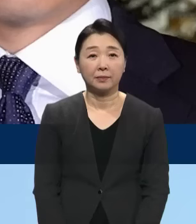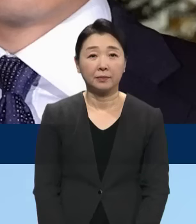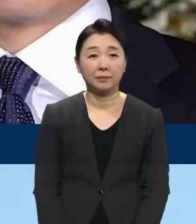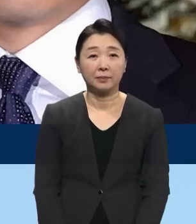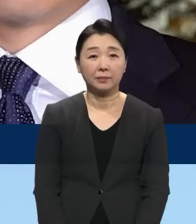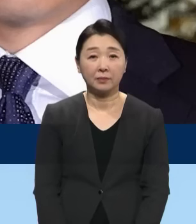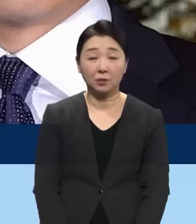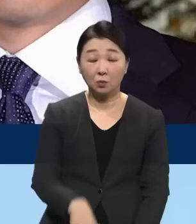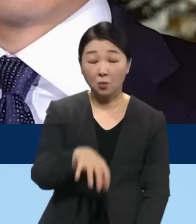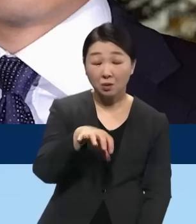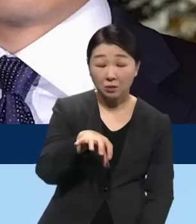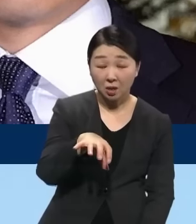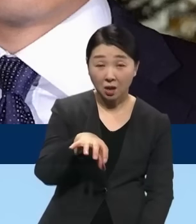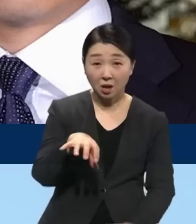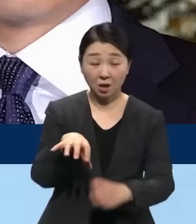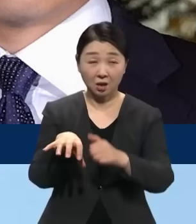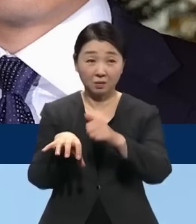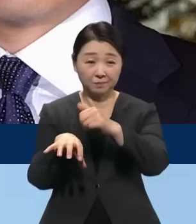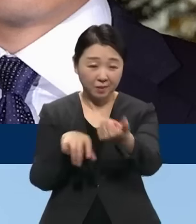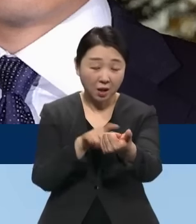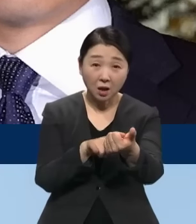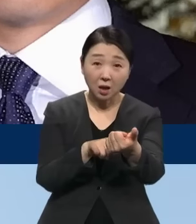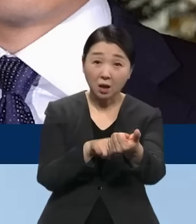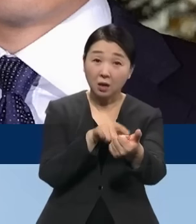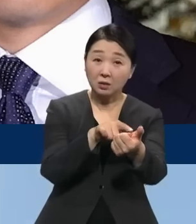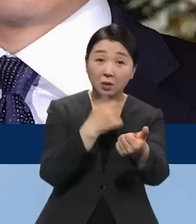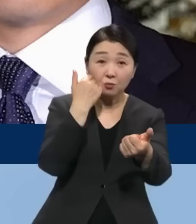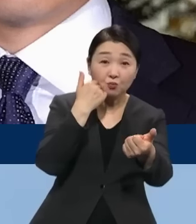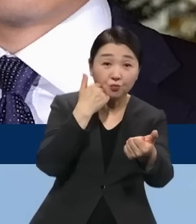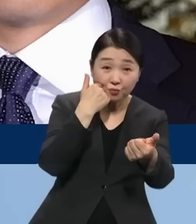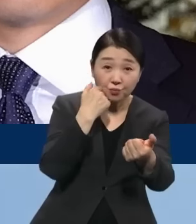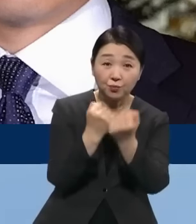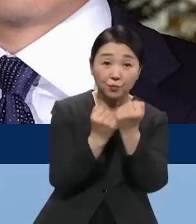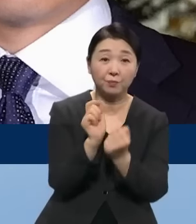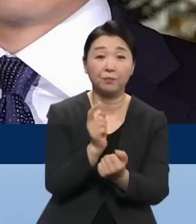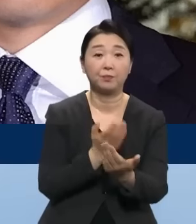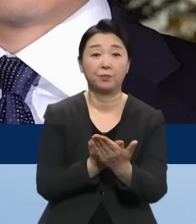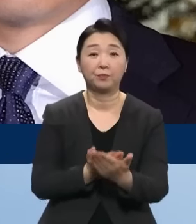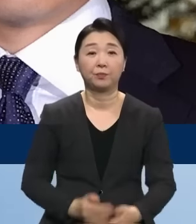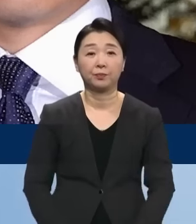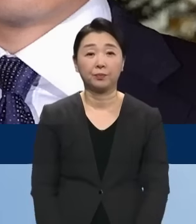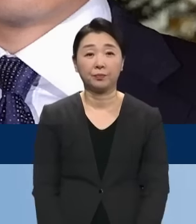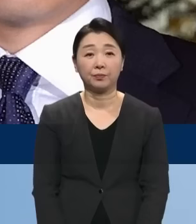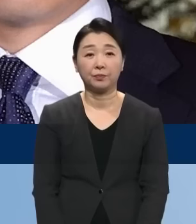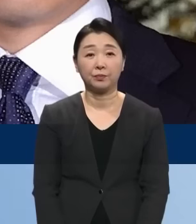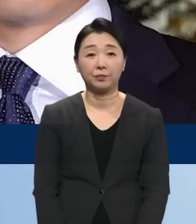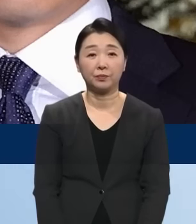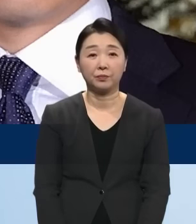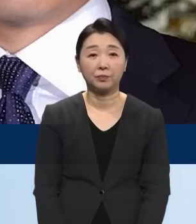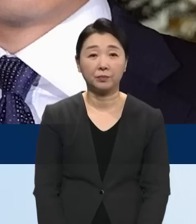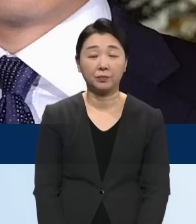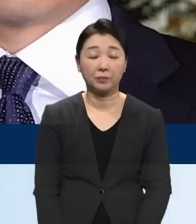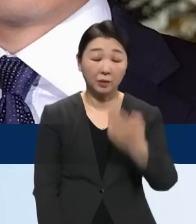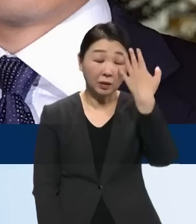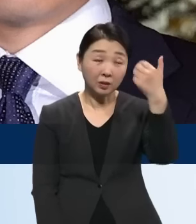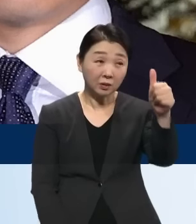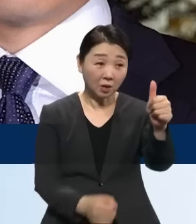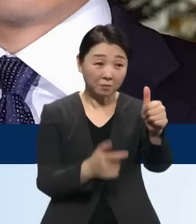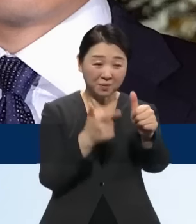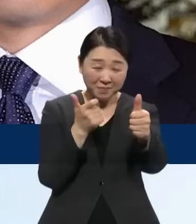네 또 현장에서 숨진 청중에 대한 자세한 얘기도 전해지고 있죠네 트럼프 피격 현장에서